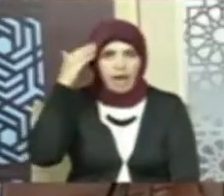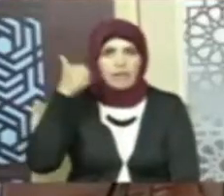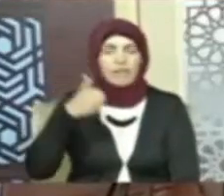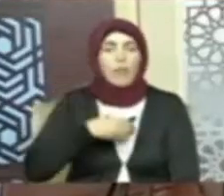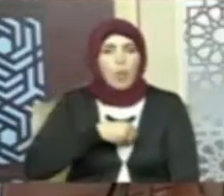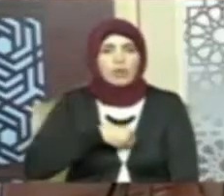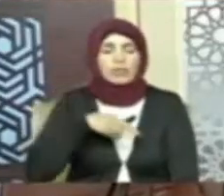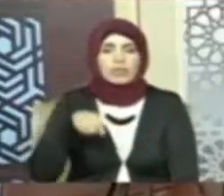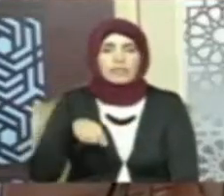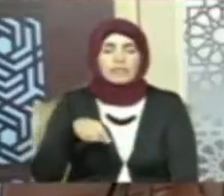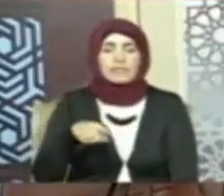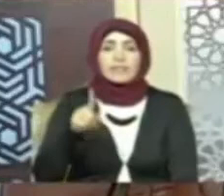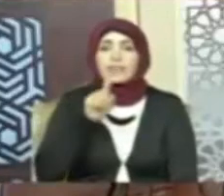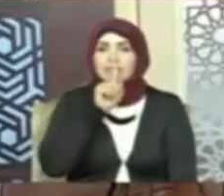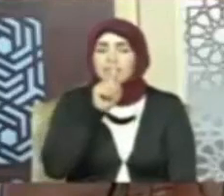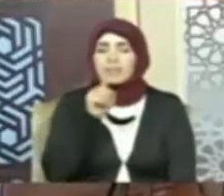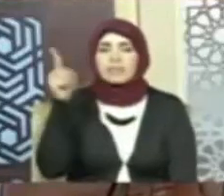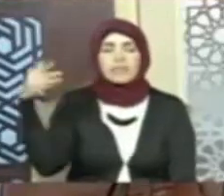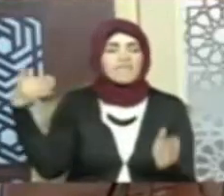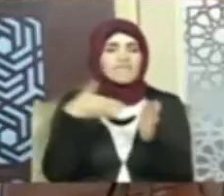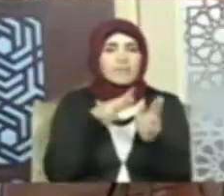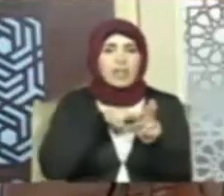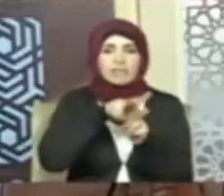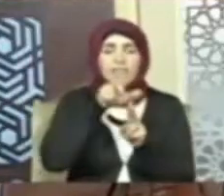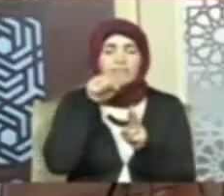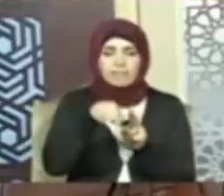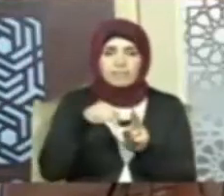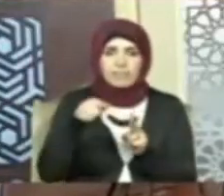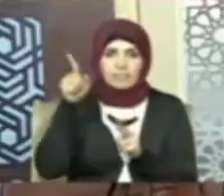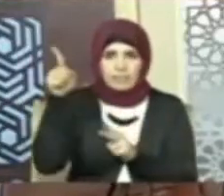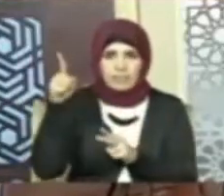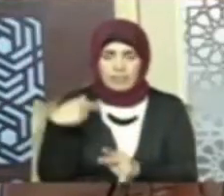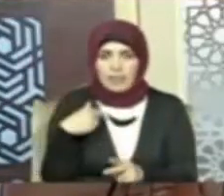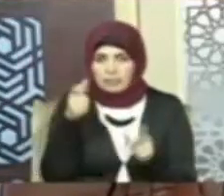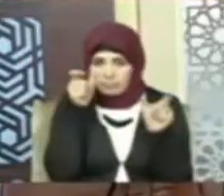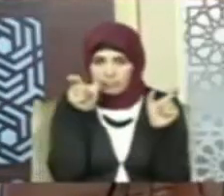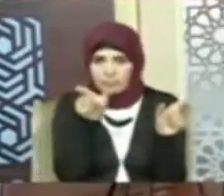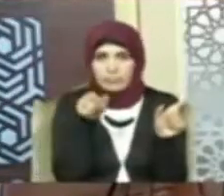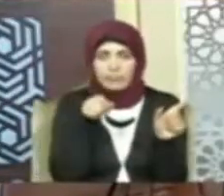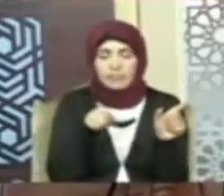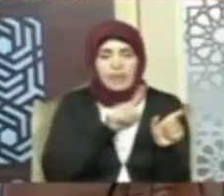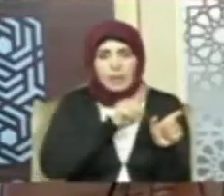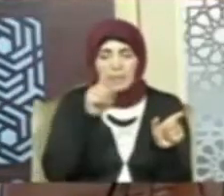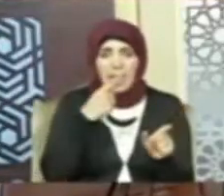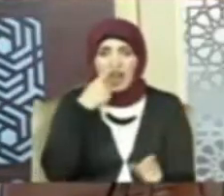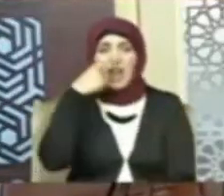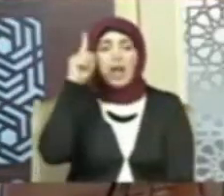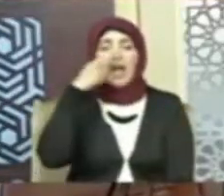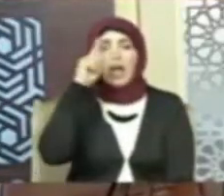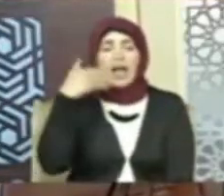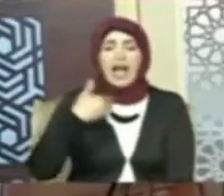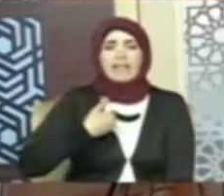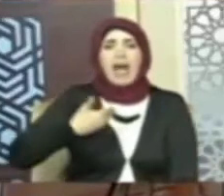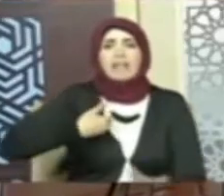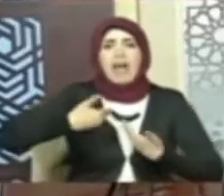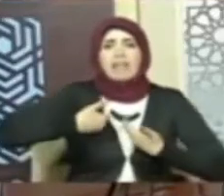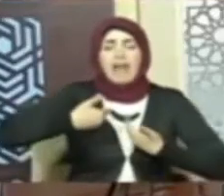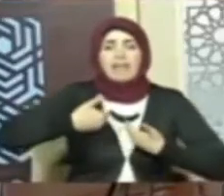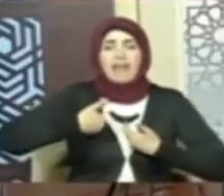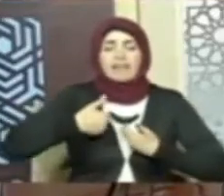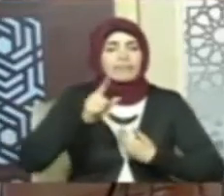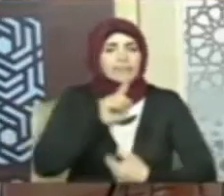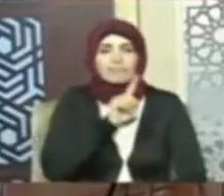فكانت العاقبة له بالمرصاد، فلا يغتر أحد بالدنيا